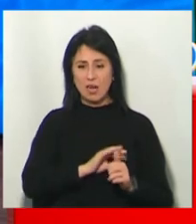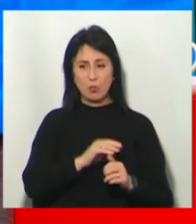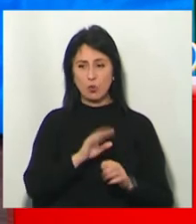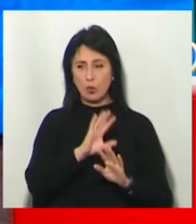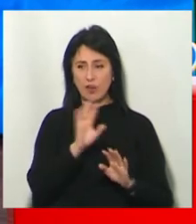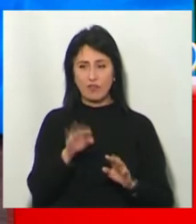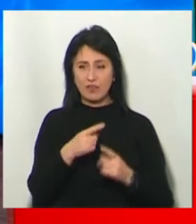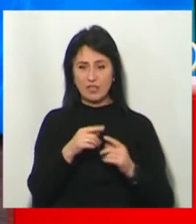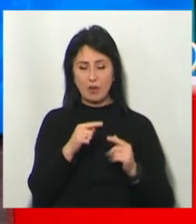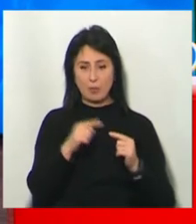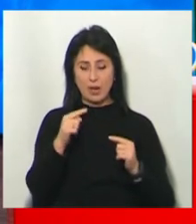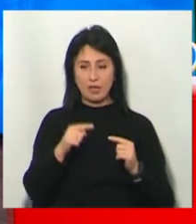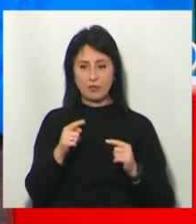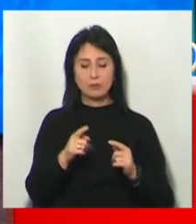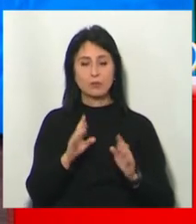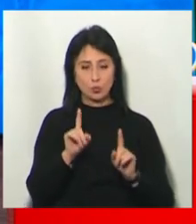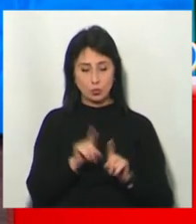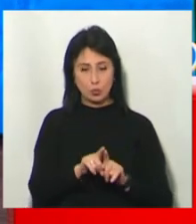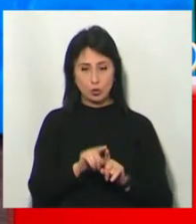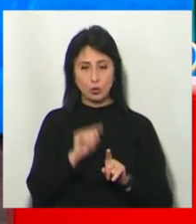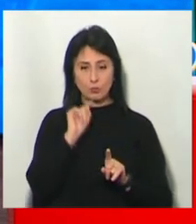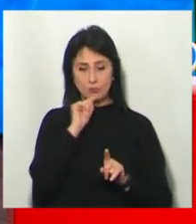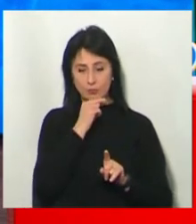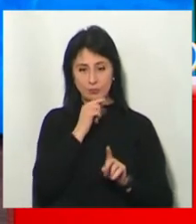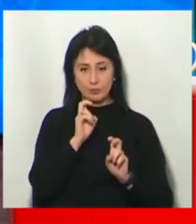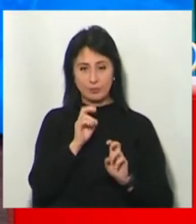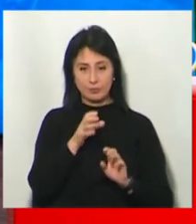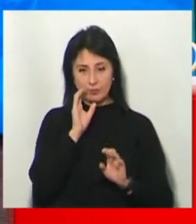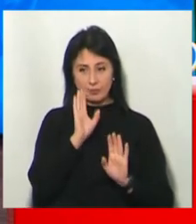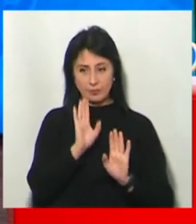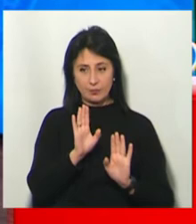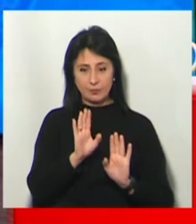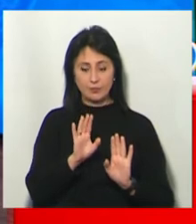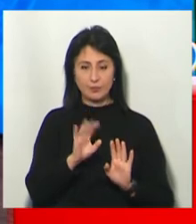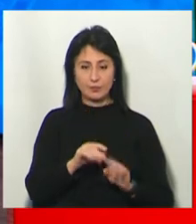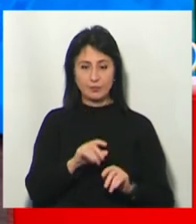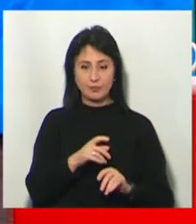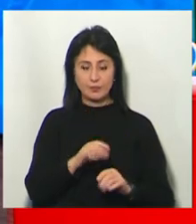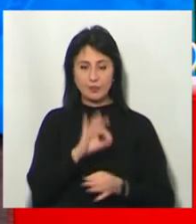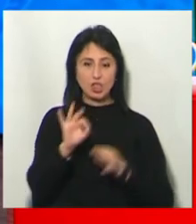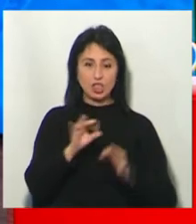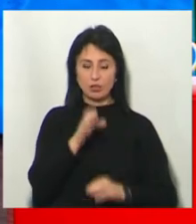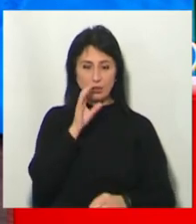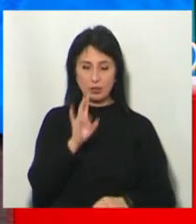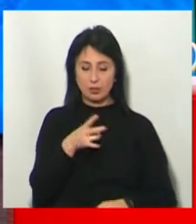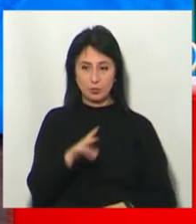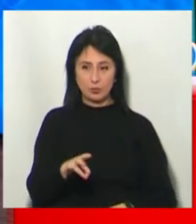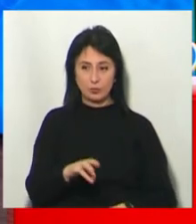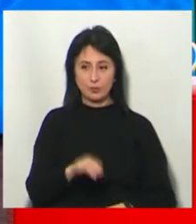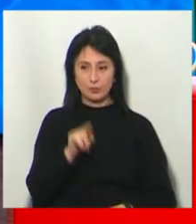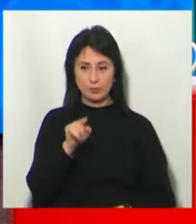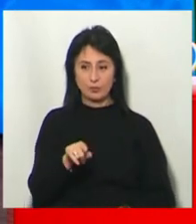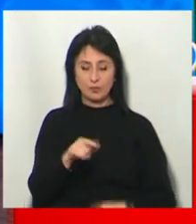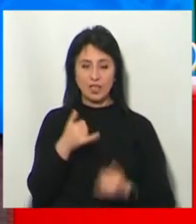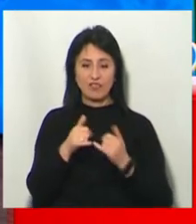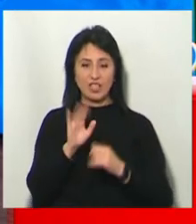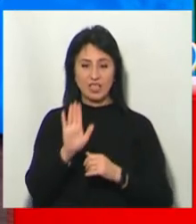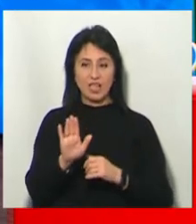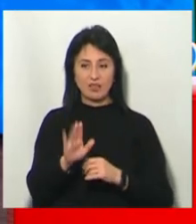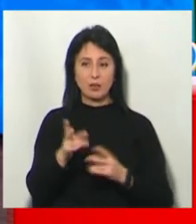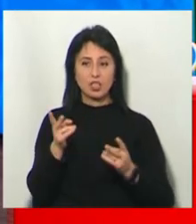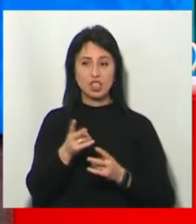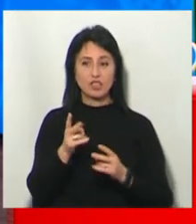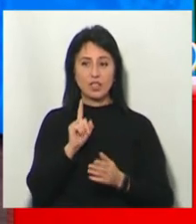უნდა იყოს ყველა სხვა პარამეტრით, ჩვენ პურინების სვლის დარღვევის შემთხვევაში, შარდმჟავას დაგროვების შემთხვევაში განვათავსებთ ყვითელ ზონაში, იმიტომ